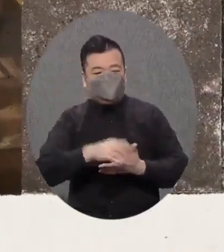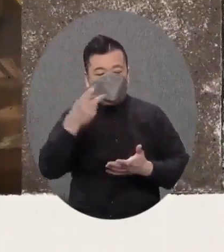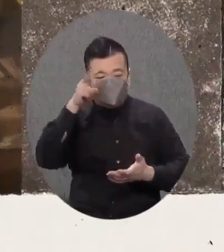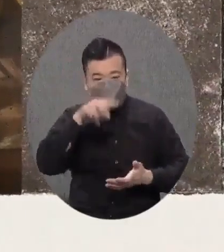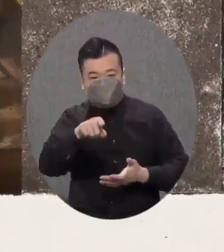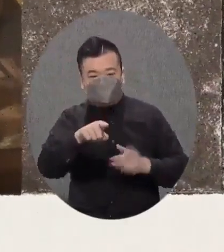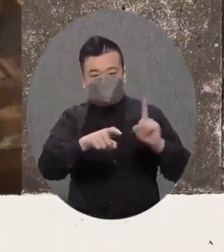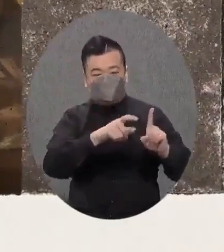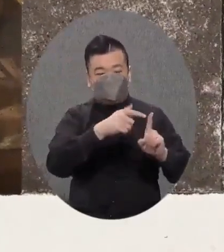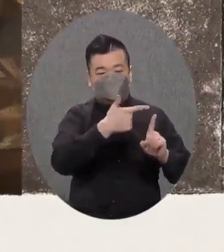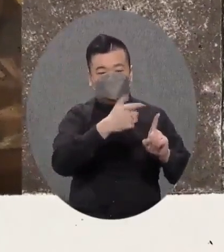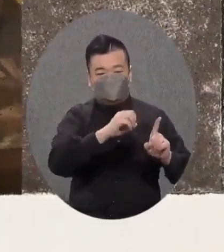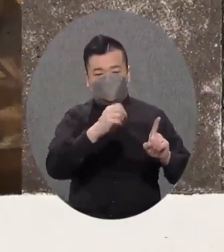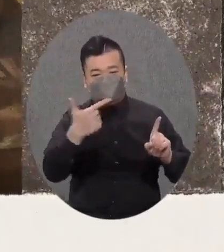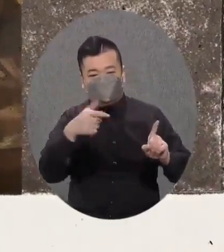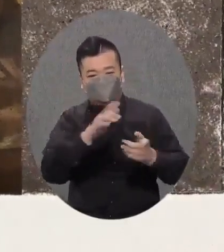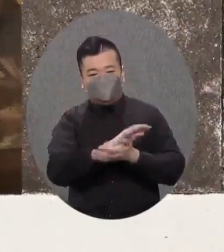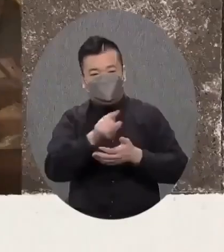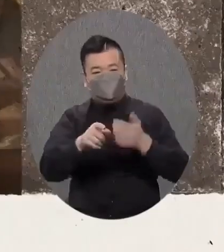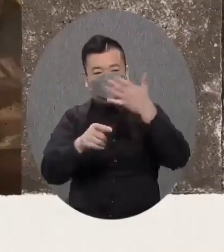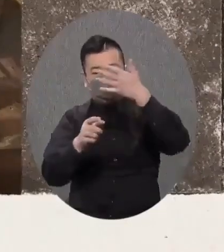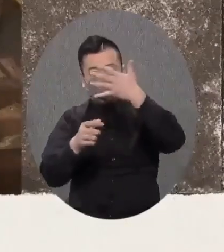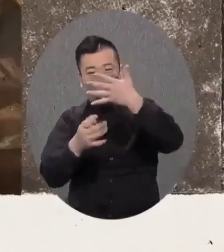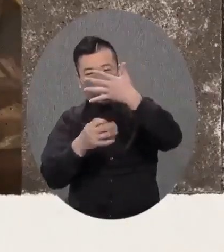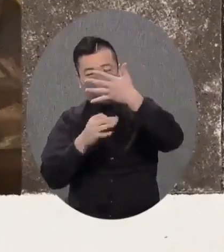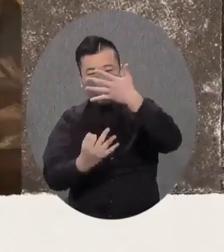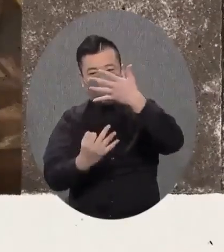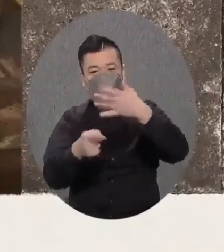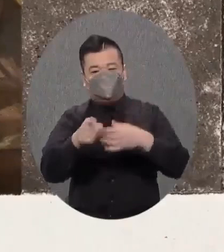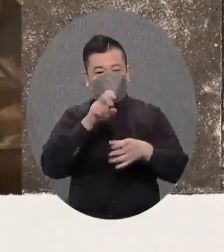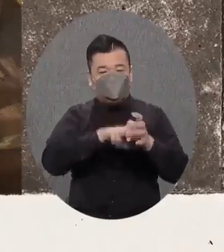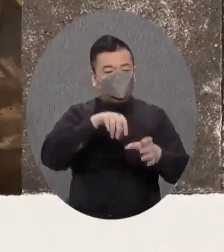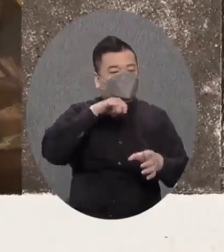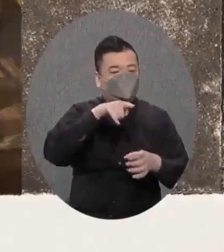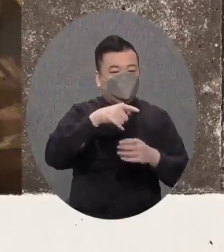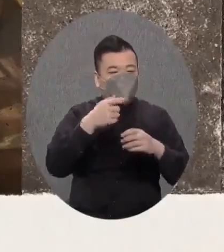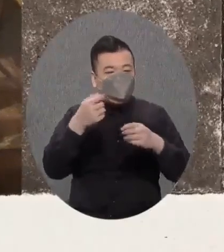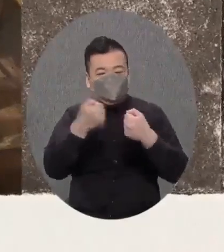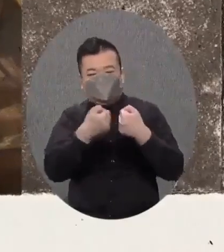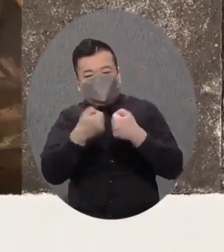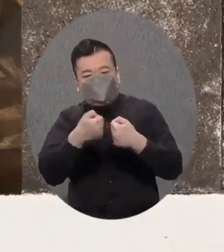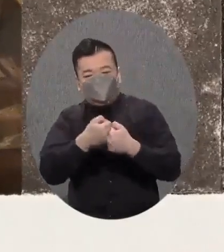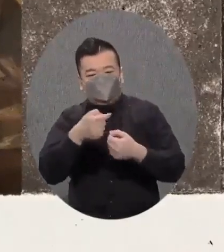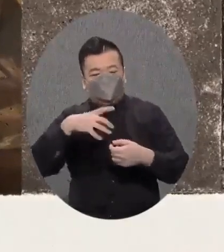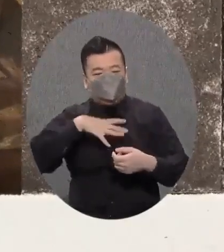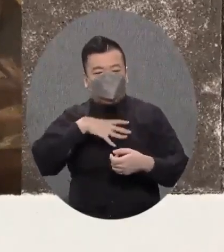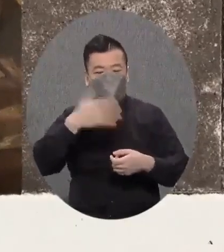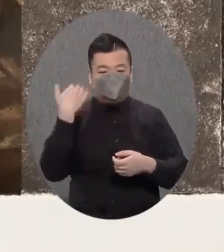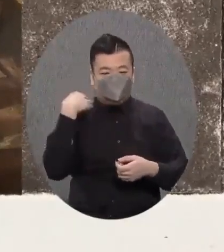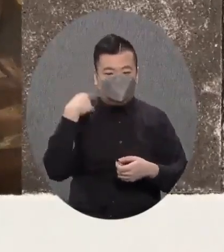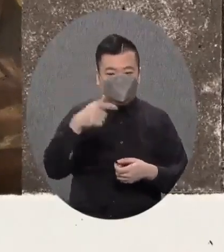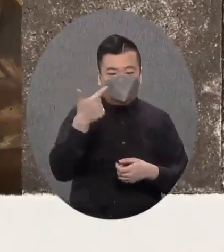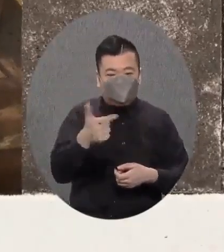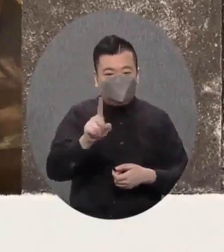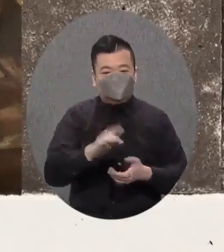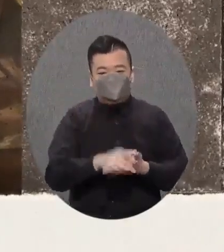呢幅叫1808年5月3日嘅画。描绘西班牙半岛战争嘅情景，以前嘅战争画多数